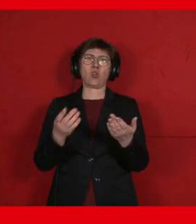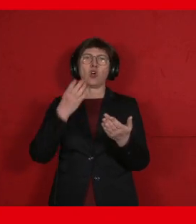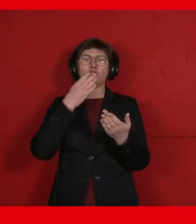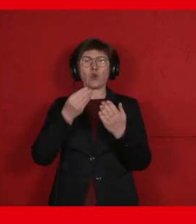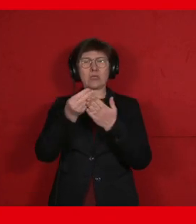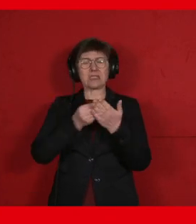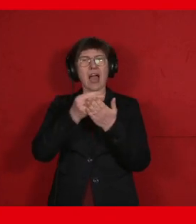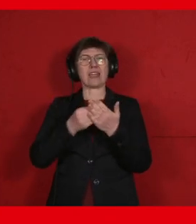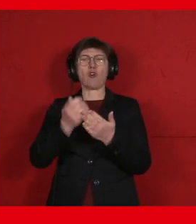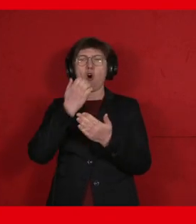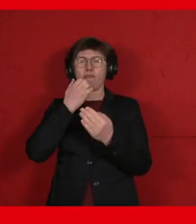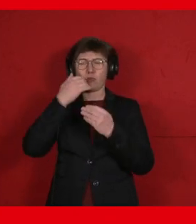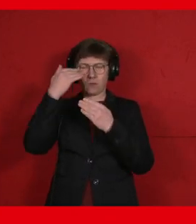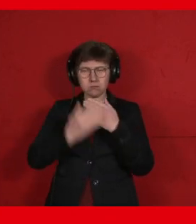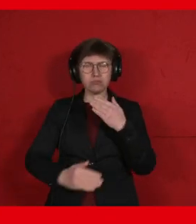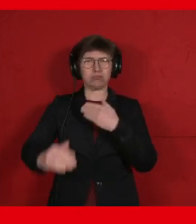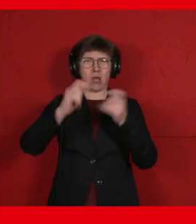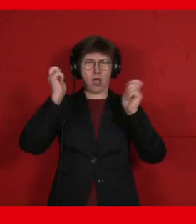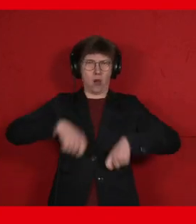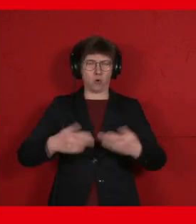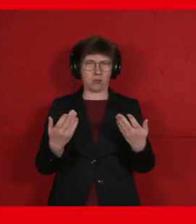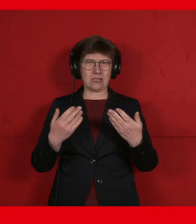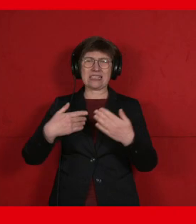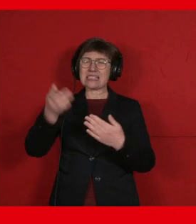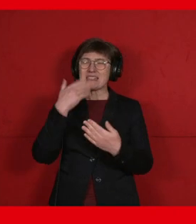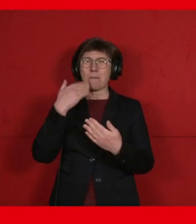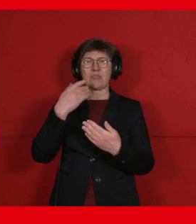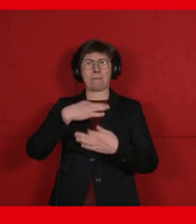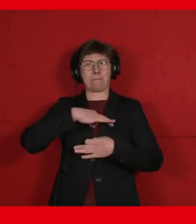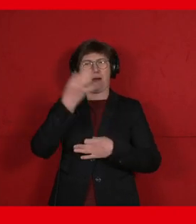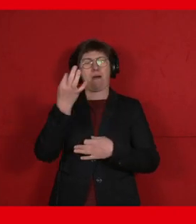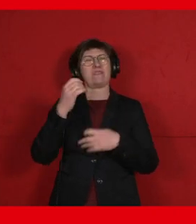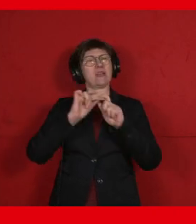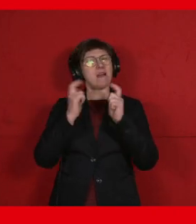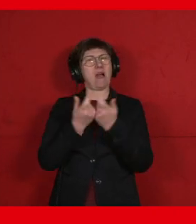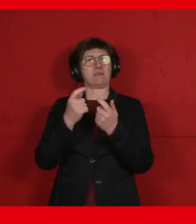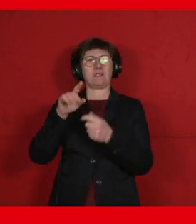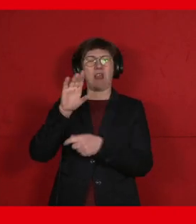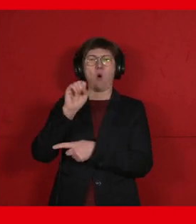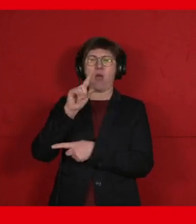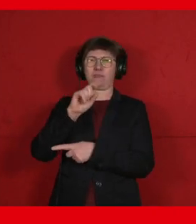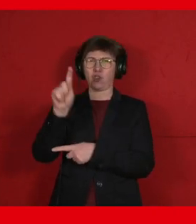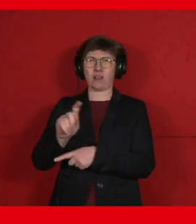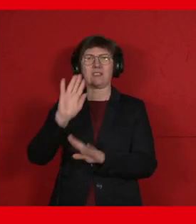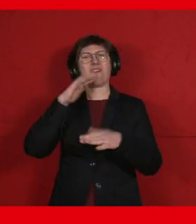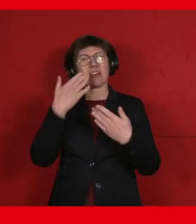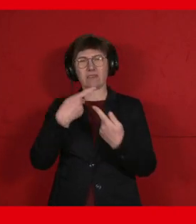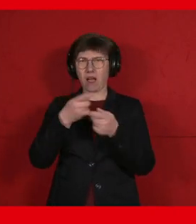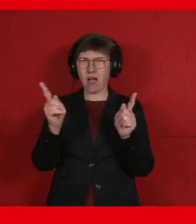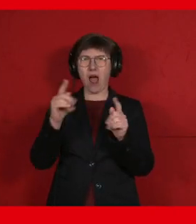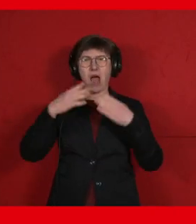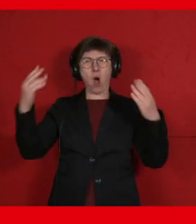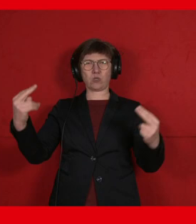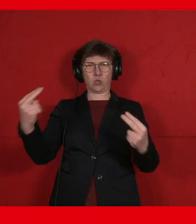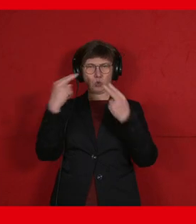schönes Zeichen von Hoffnung für das, was wir jetzt machen müssen, um im September einen Kanzler Olaf Scholz zu haben. Ich bedanke mich bei allen, die von